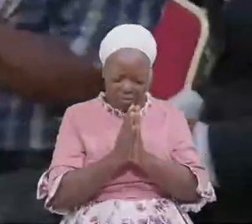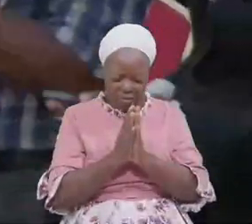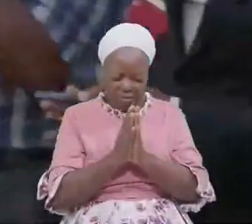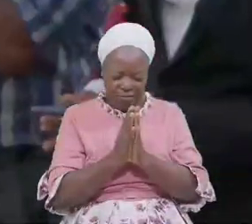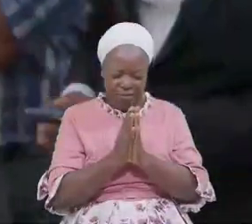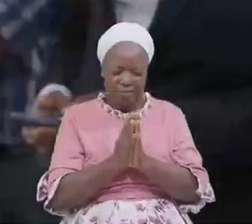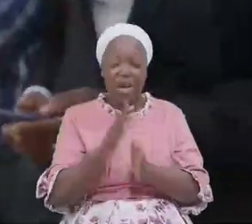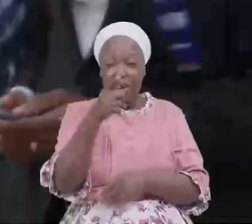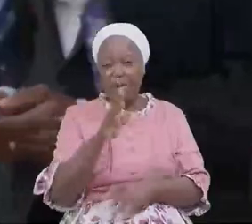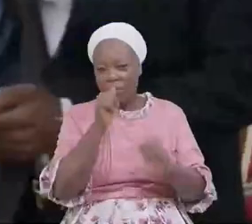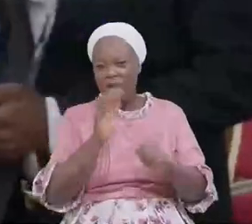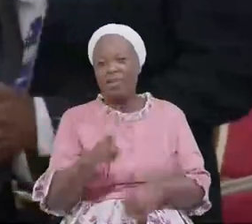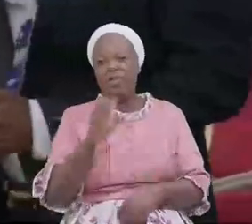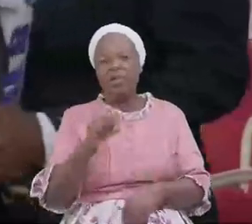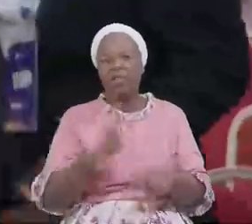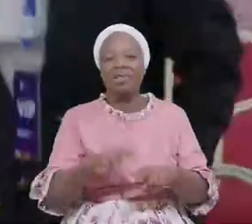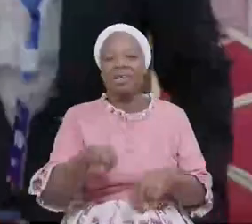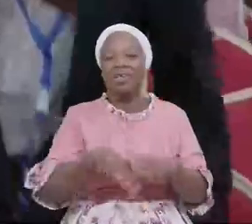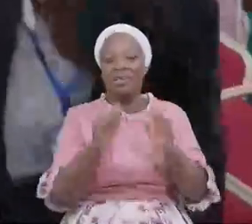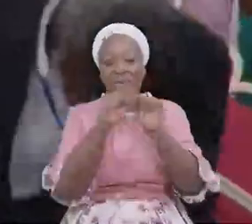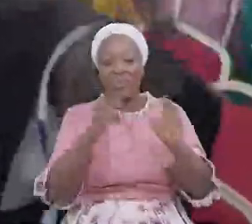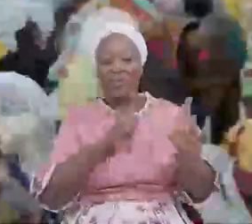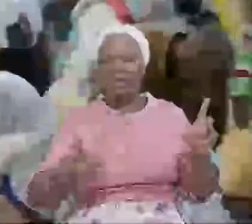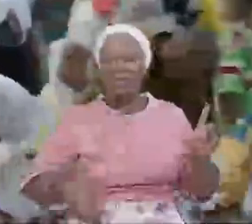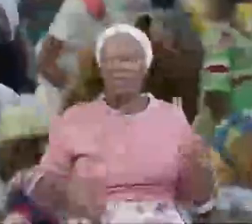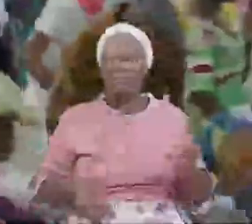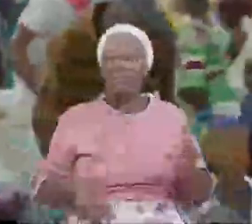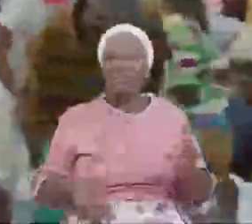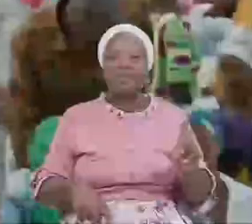que Dieu vous bénisse pour vous asseoir dans les bénédictions du Seigneur.